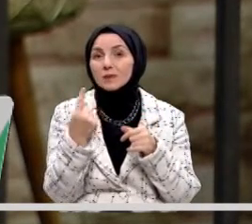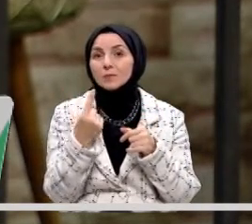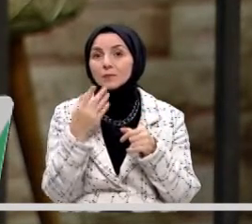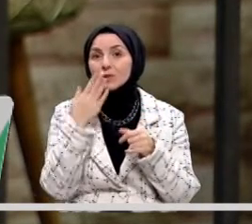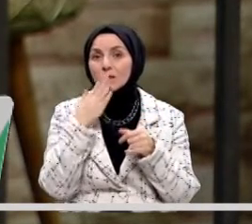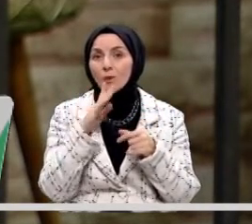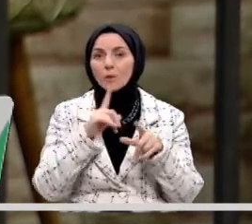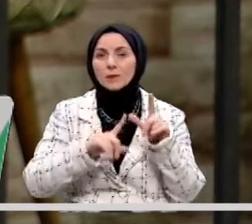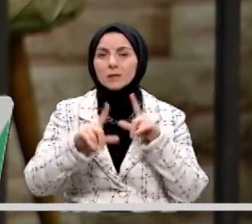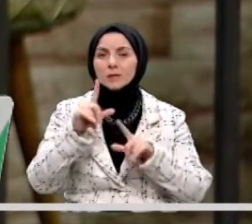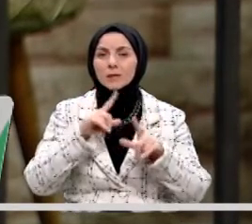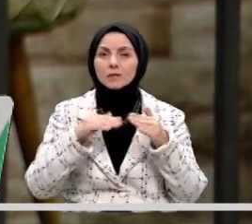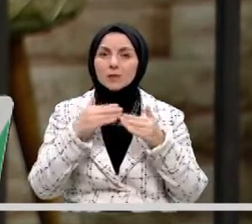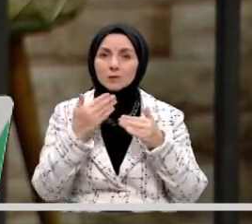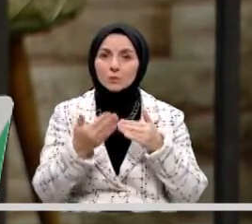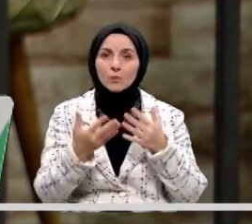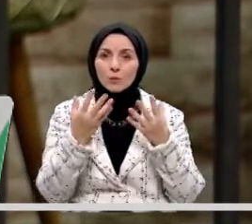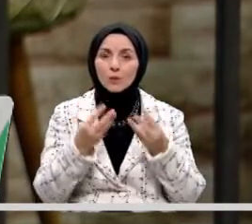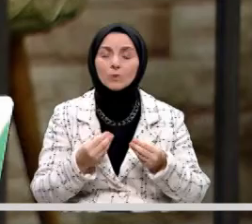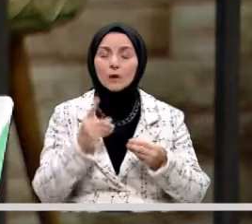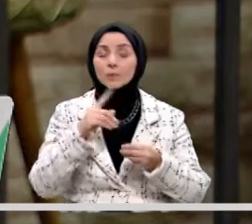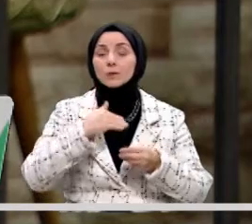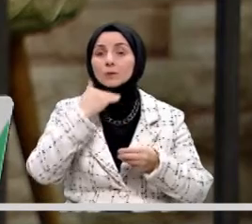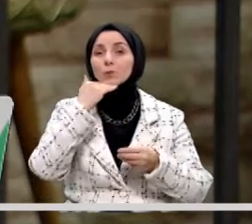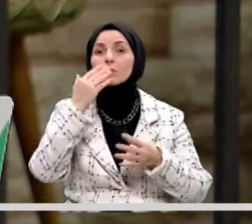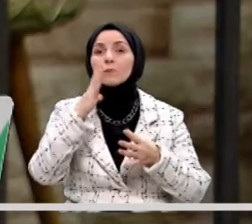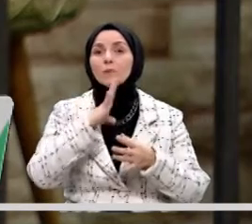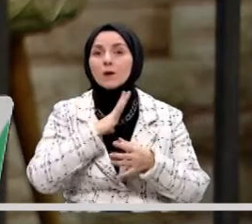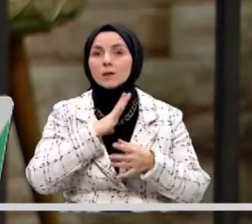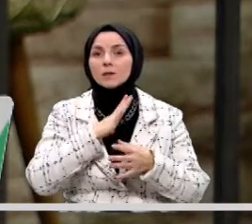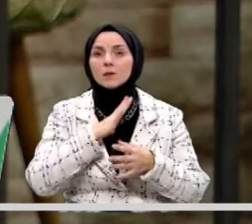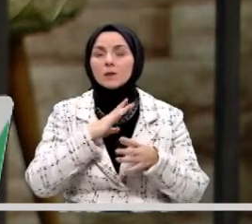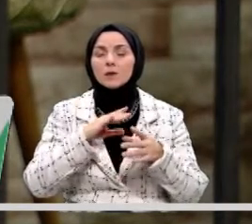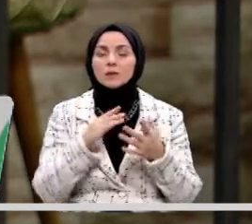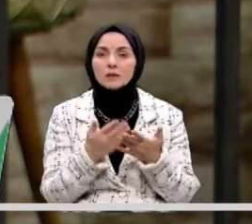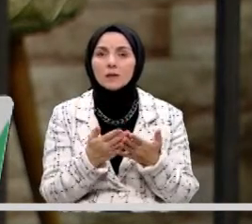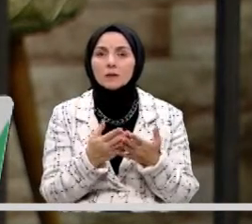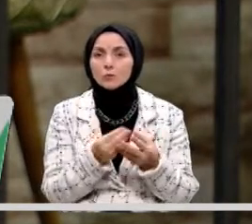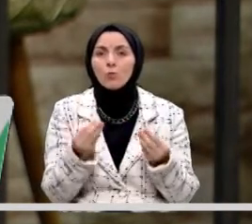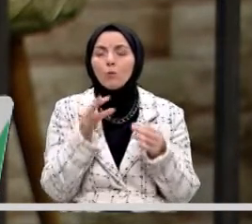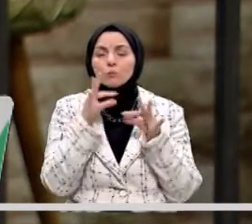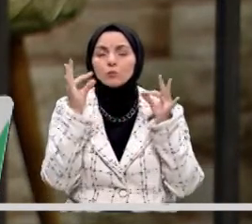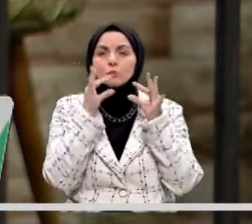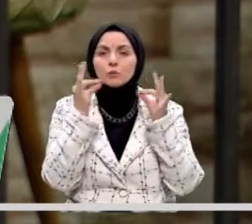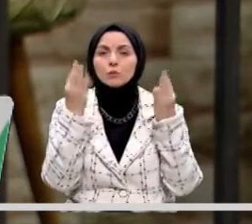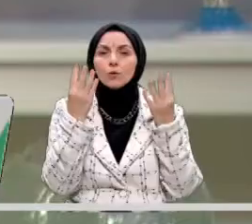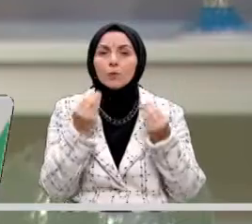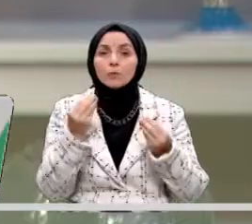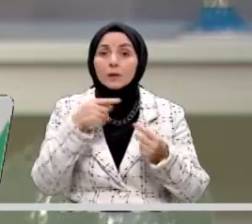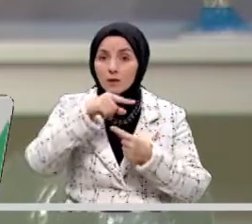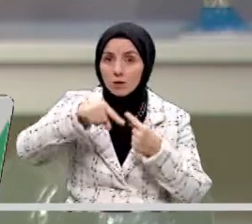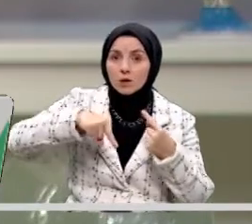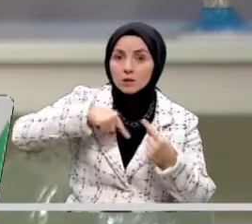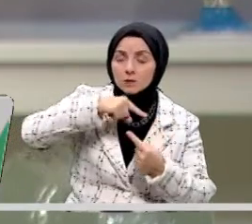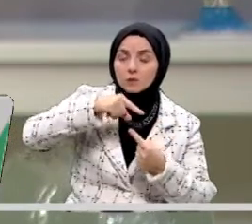bizde oluşan rahatlama duygusu Doyum var burada hazla tehlikelidir az ararsan başımıza iş açarız o zaman sürekli o hazların